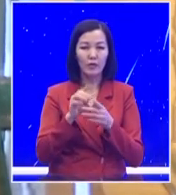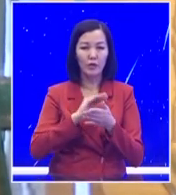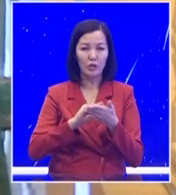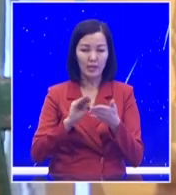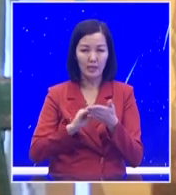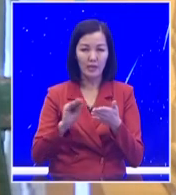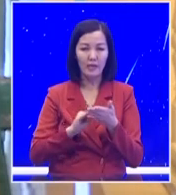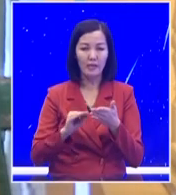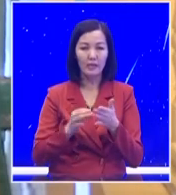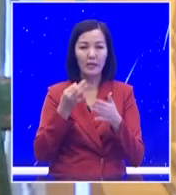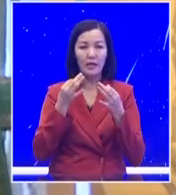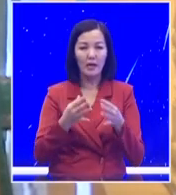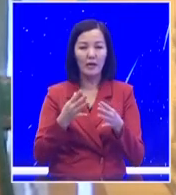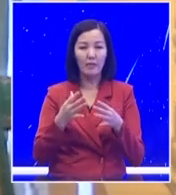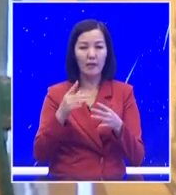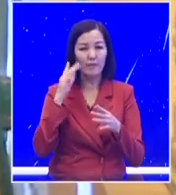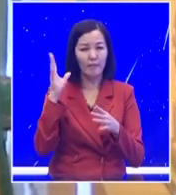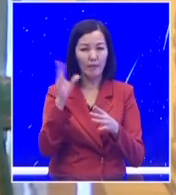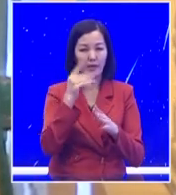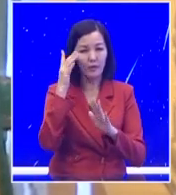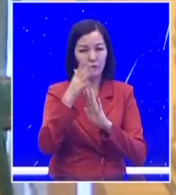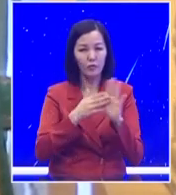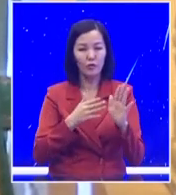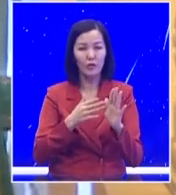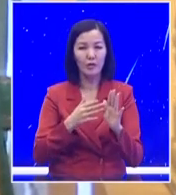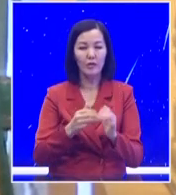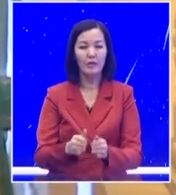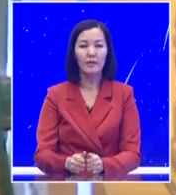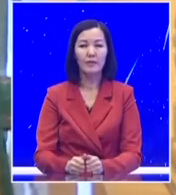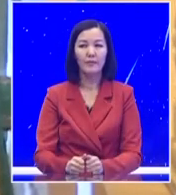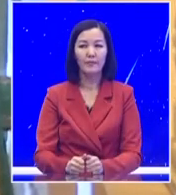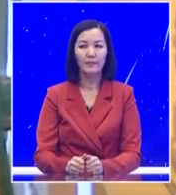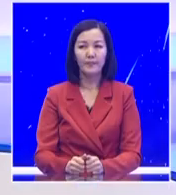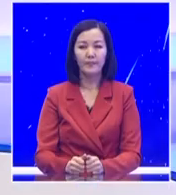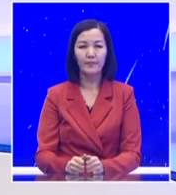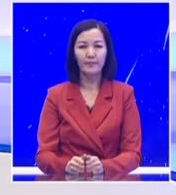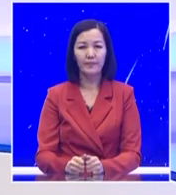дегендей қарапайымдылығы ол баланың да санасына сіңіп кетеді, ананың да жүрегінен орын табады.